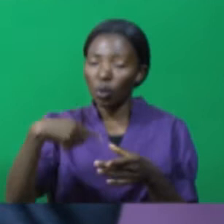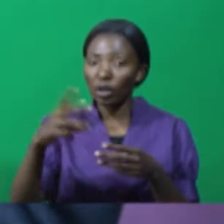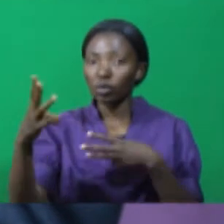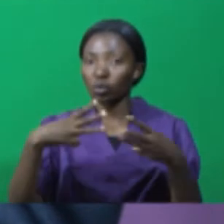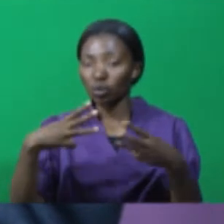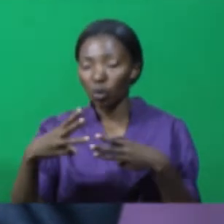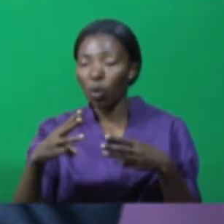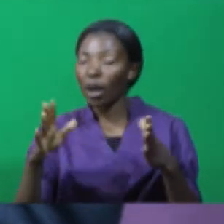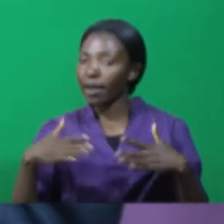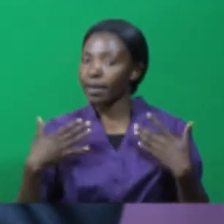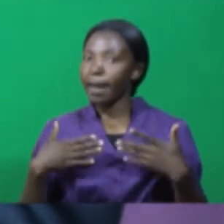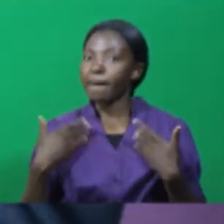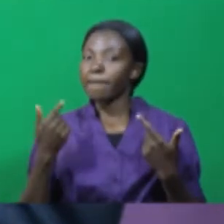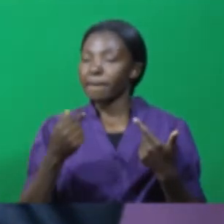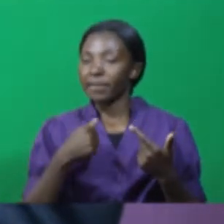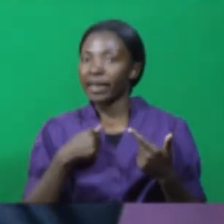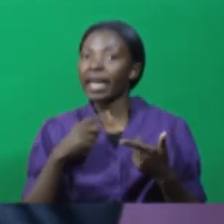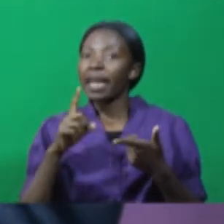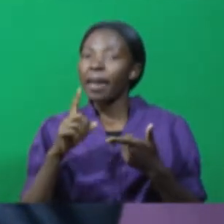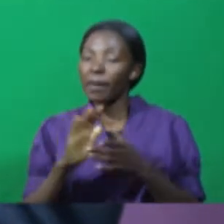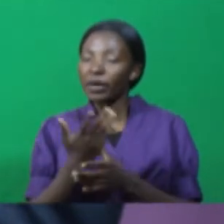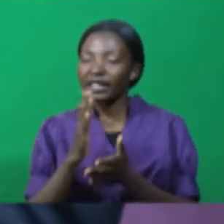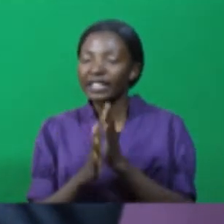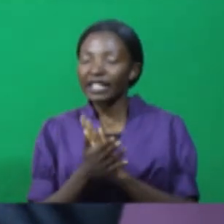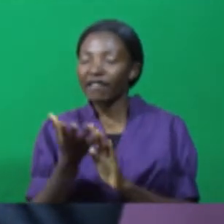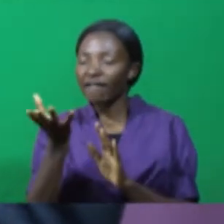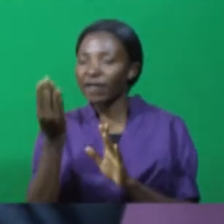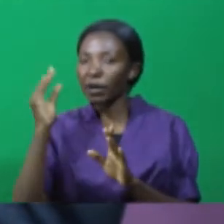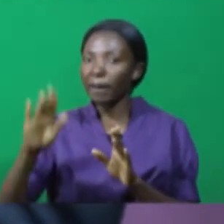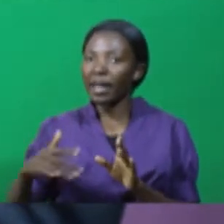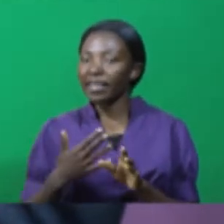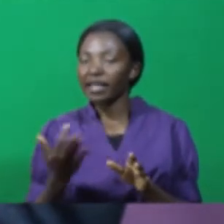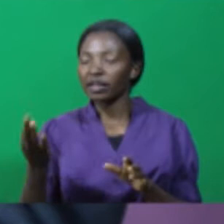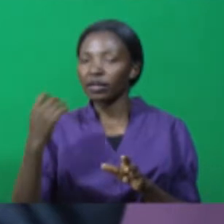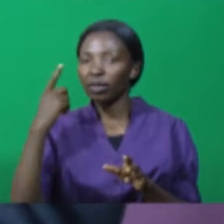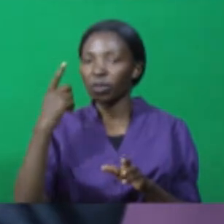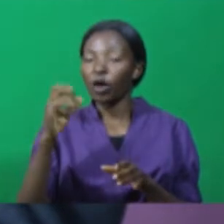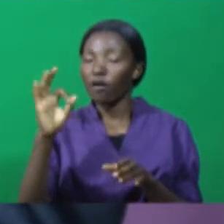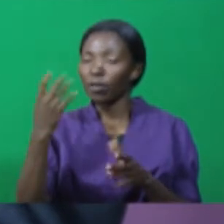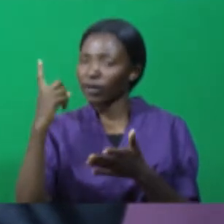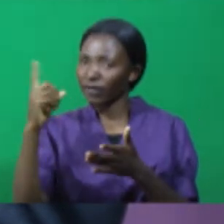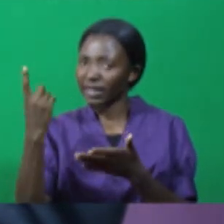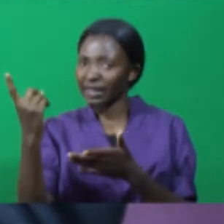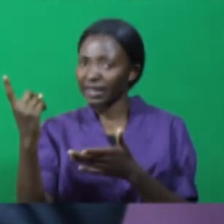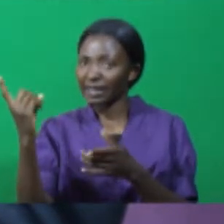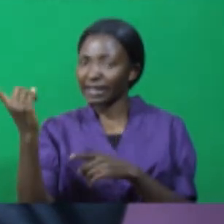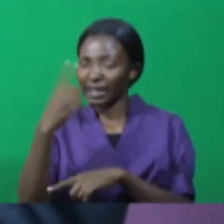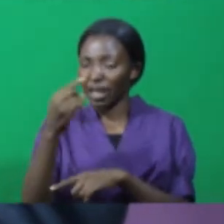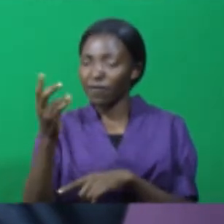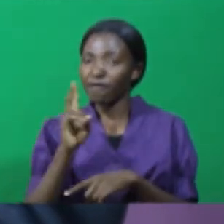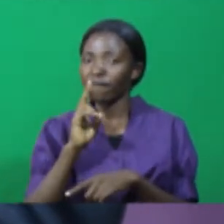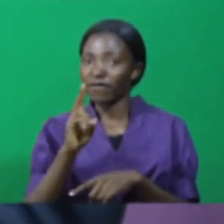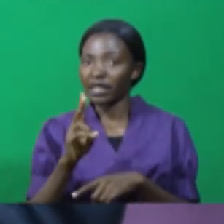kwakanga kuchindifadzaini. Nokuti handina kuwana zvakaipa kwauri kubva pazuvara wakasvika kwandiri kusvikira pazuvara